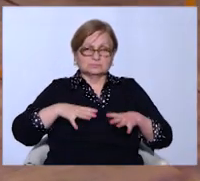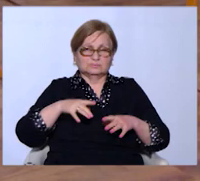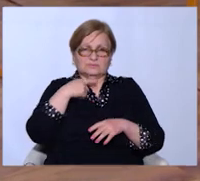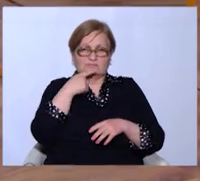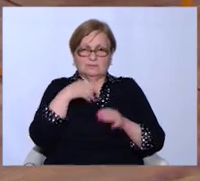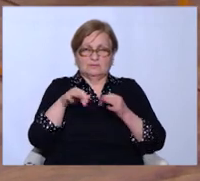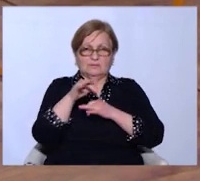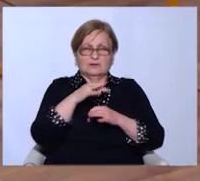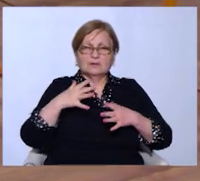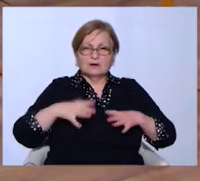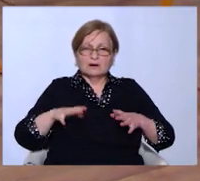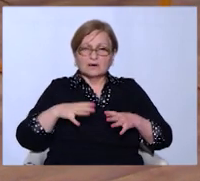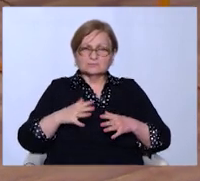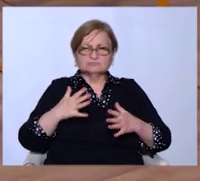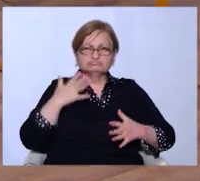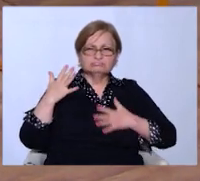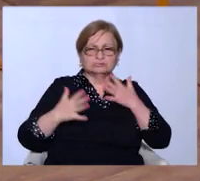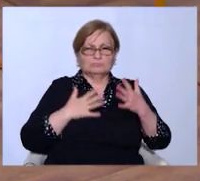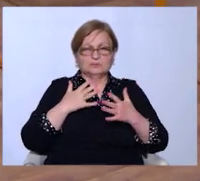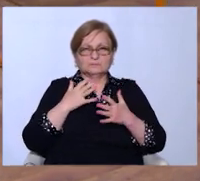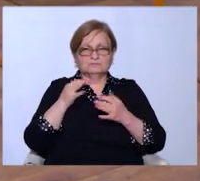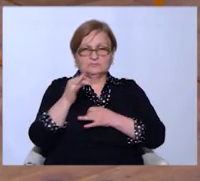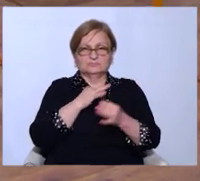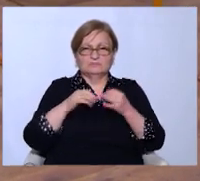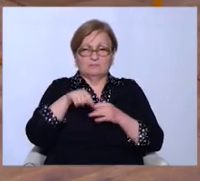ქართულ შემართებაზე ვისაუბრებთ ამ ლექსში.